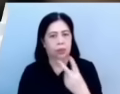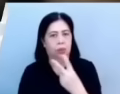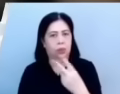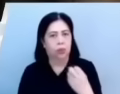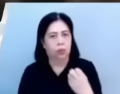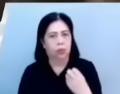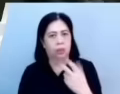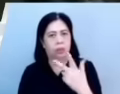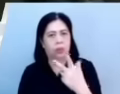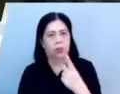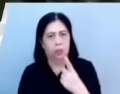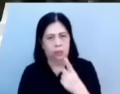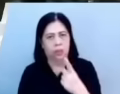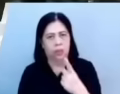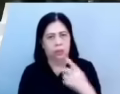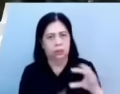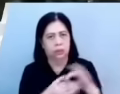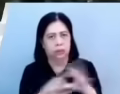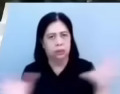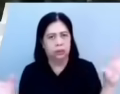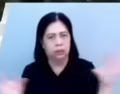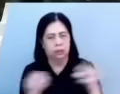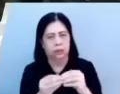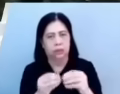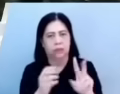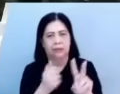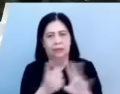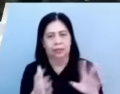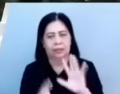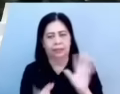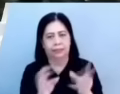231 fireworks-related injuries sa kabuuan.